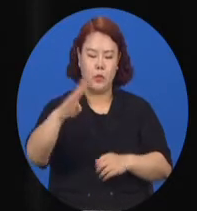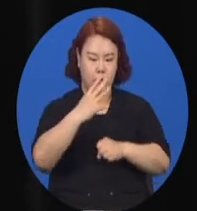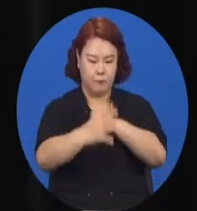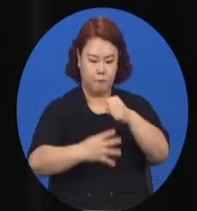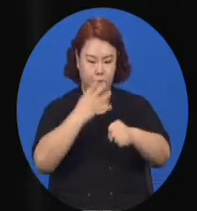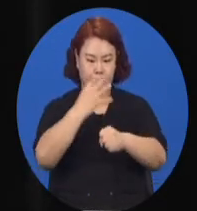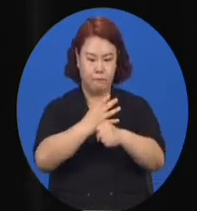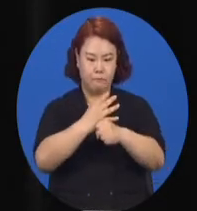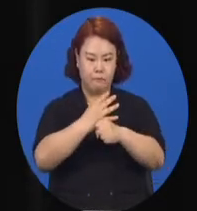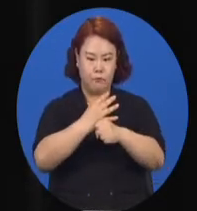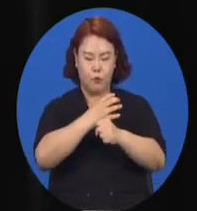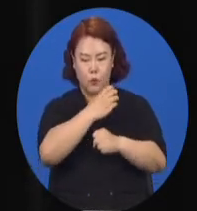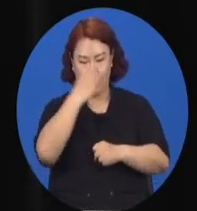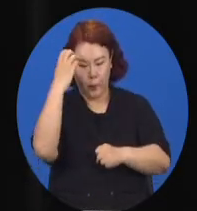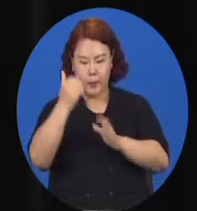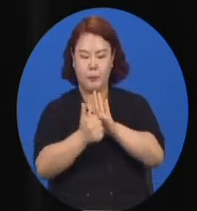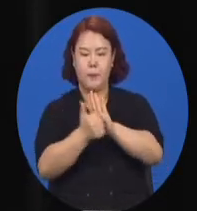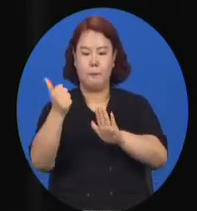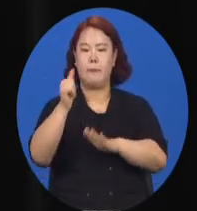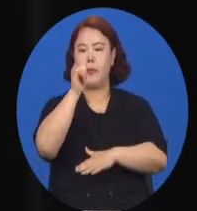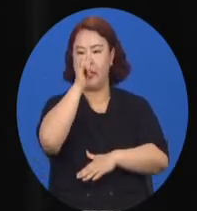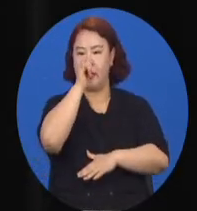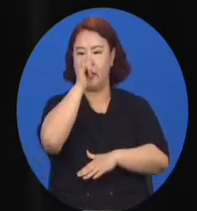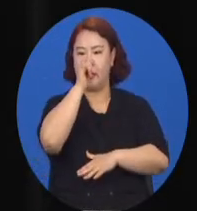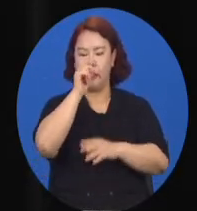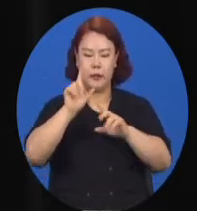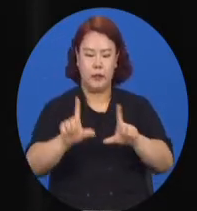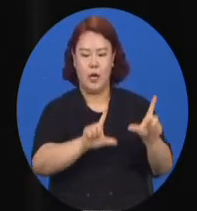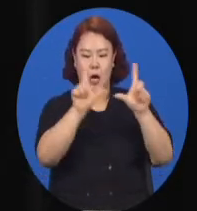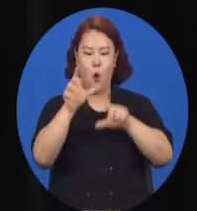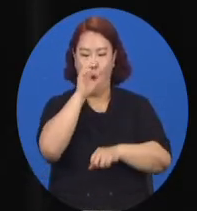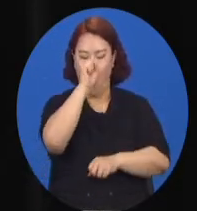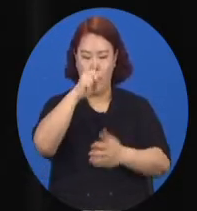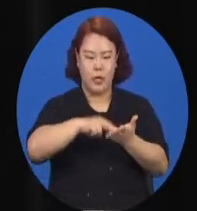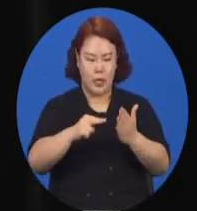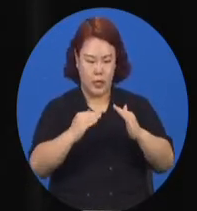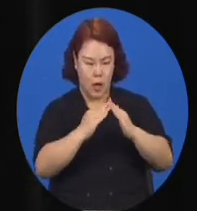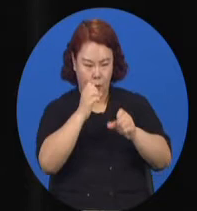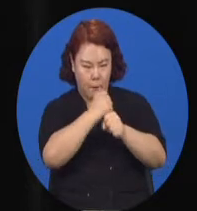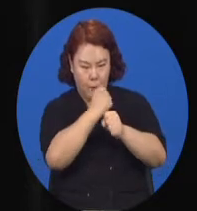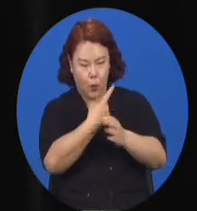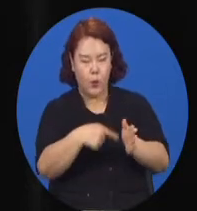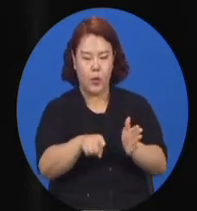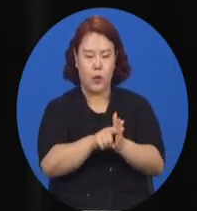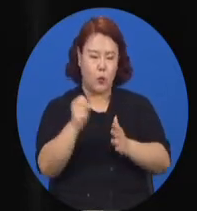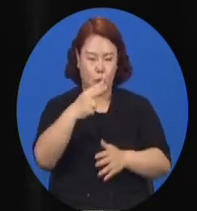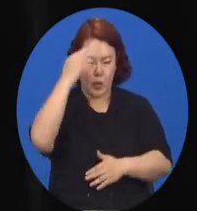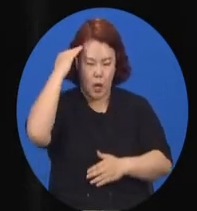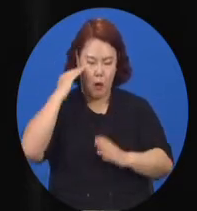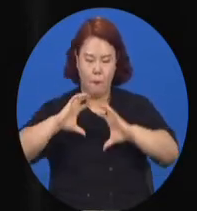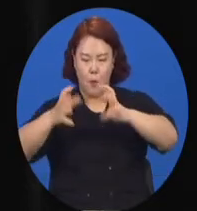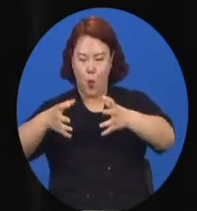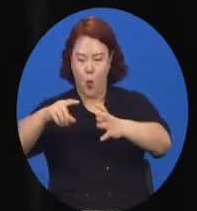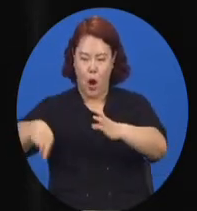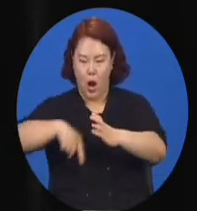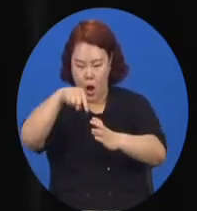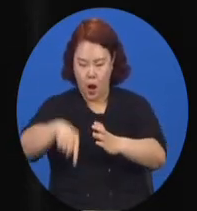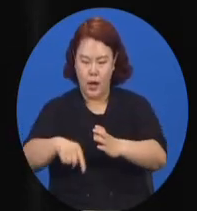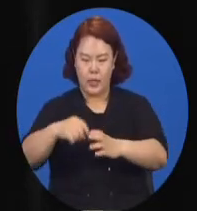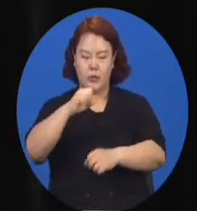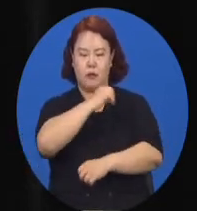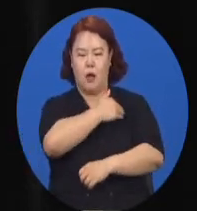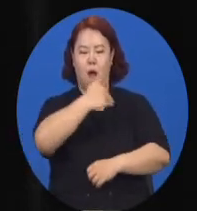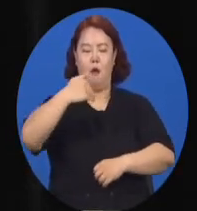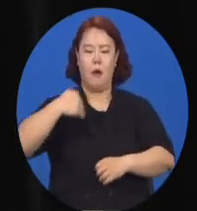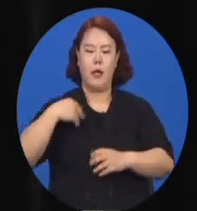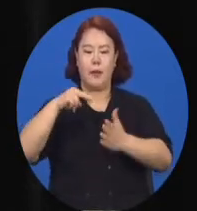4년, 꿈과 희망이 있는 살기 좋은 단양을 만들기 위해 또 대한민국 속에 당당한 단양을